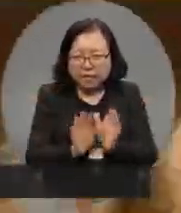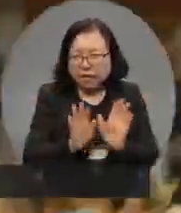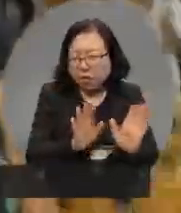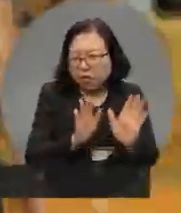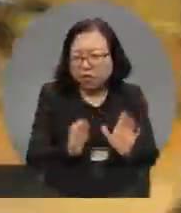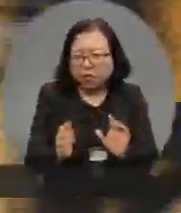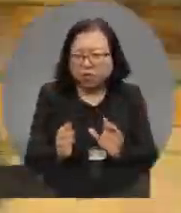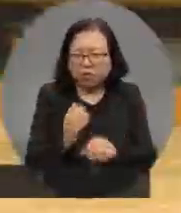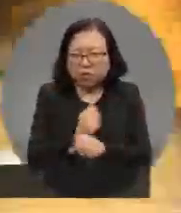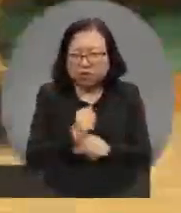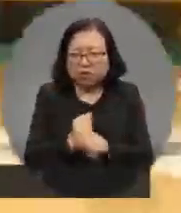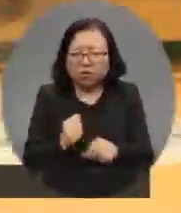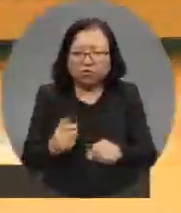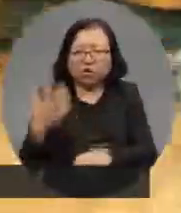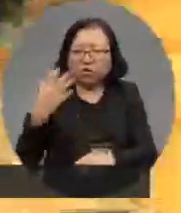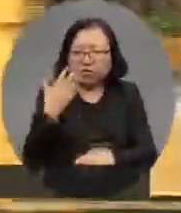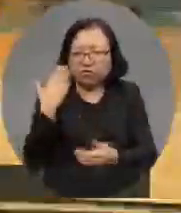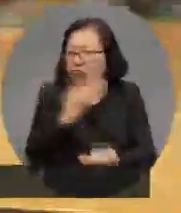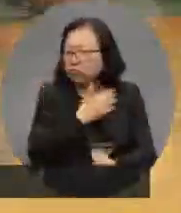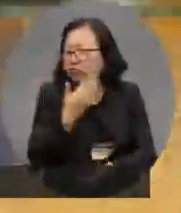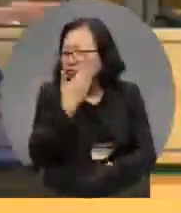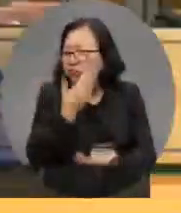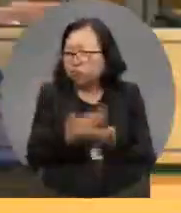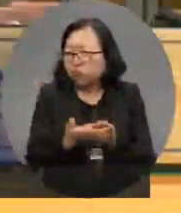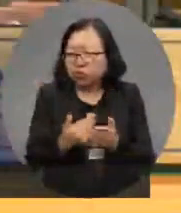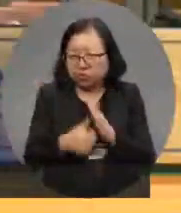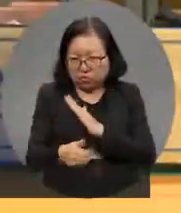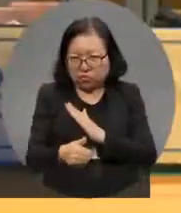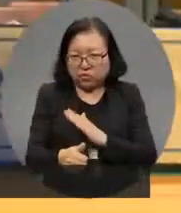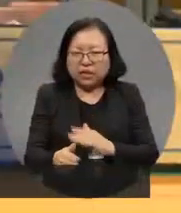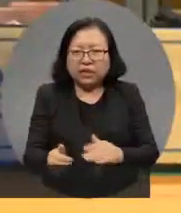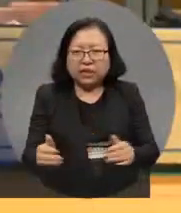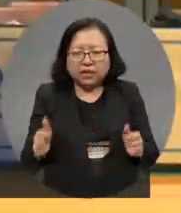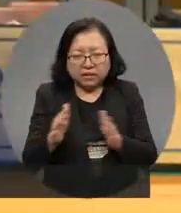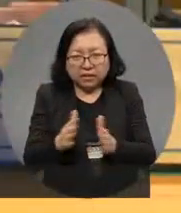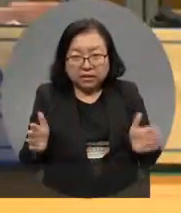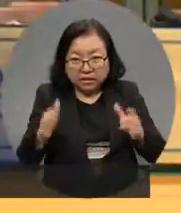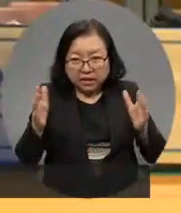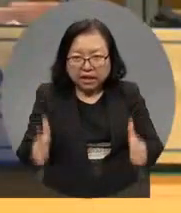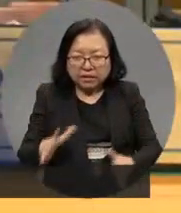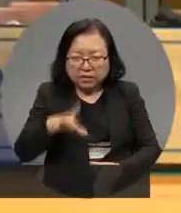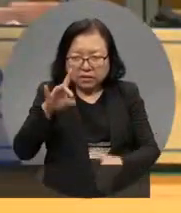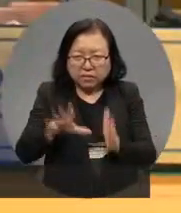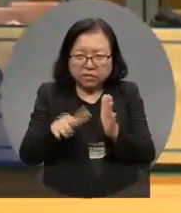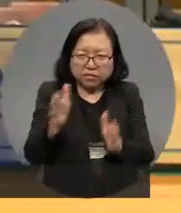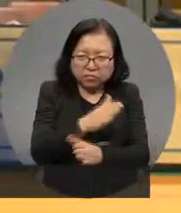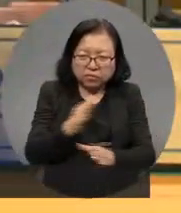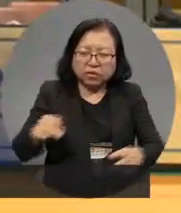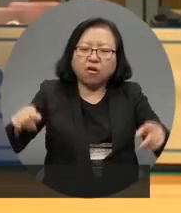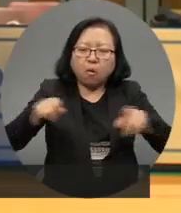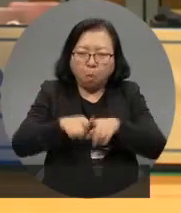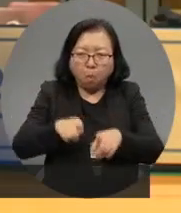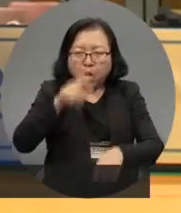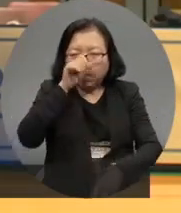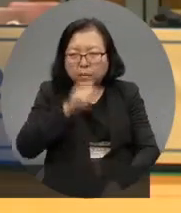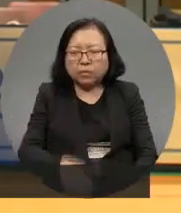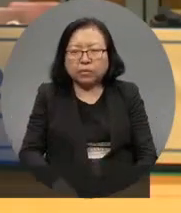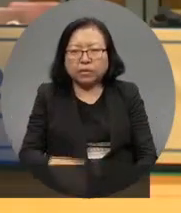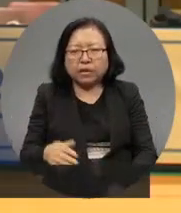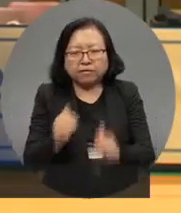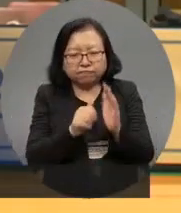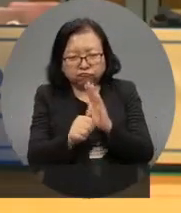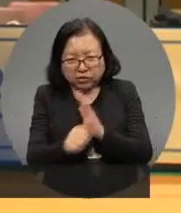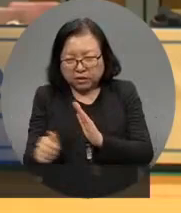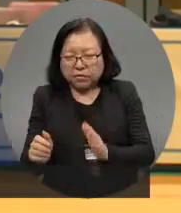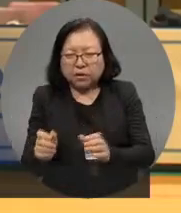핵심입니다. 시즌 처음부터 첫 경기부터 같이 함께한다는 게 기분이 너무 좋고요. 이제 선수들하고